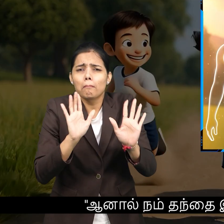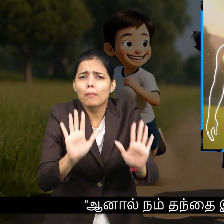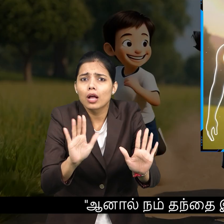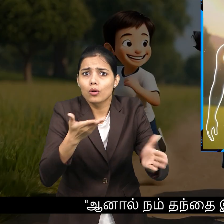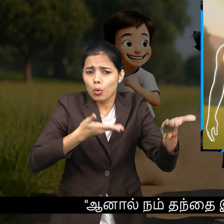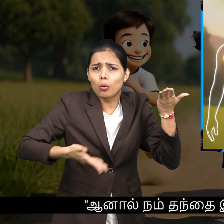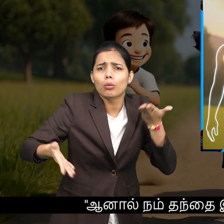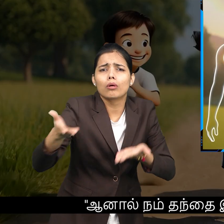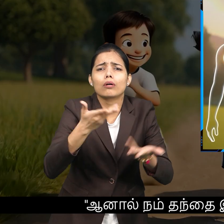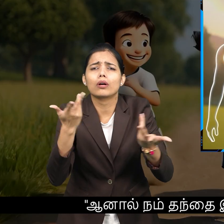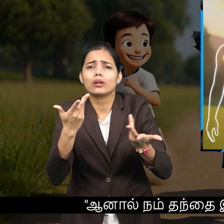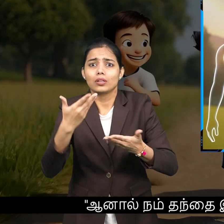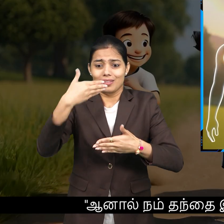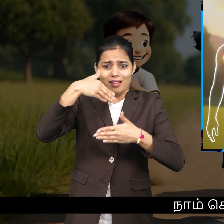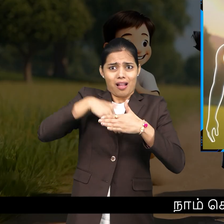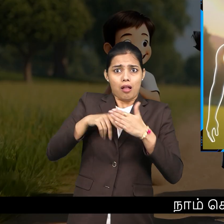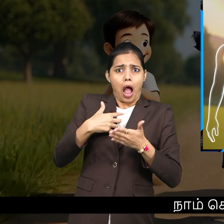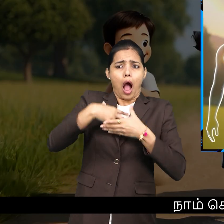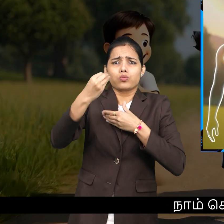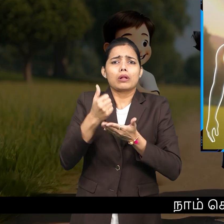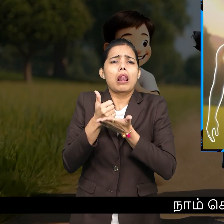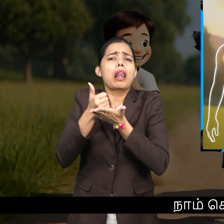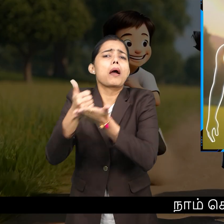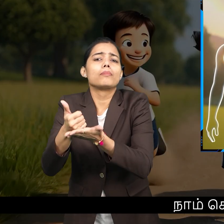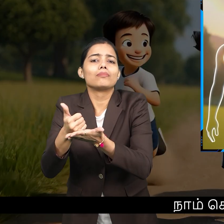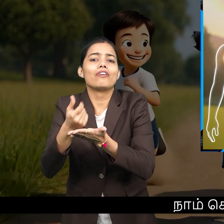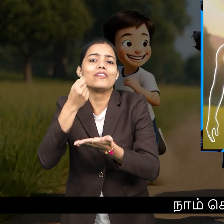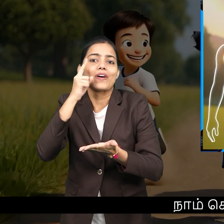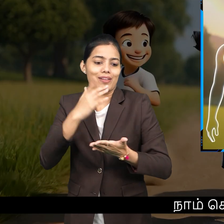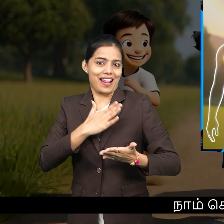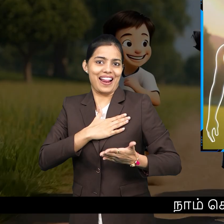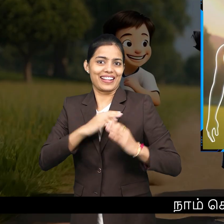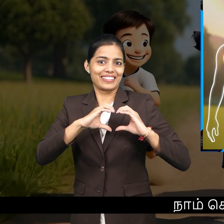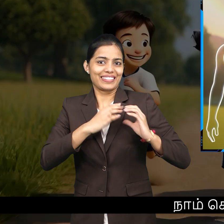ஆனால் நம் தந்தை இதயத்தின் உதவி இல்லாமல் நாம் செல்ல முடியாது.